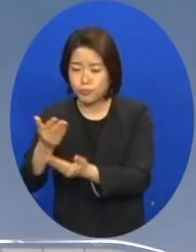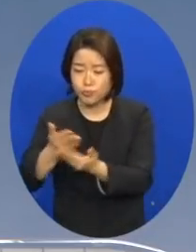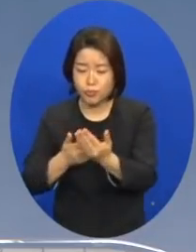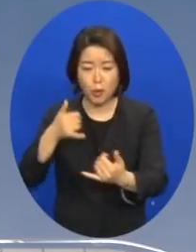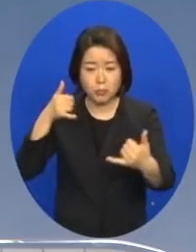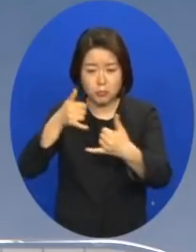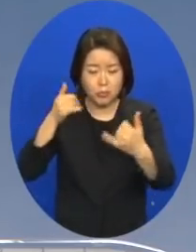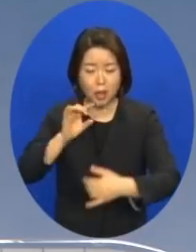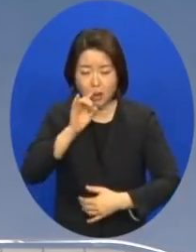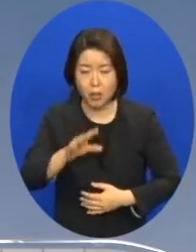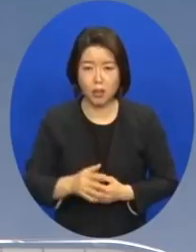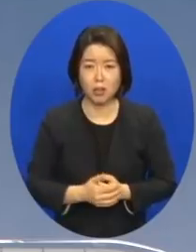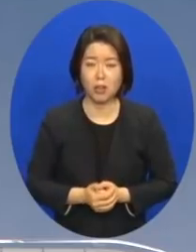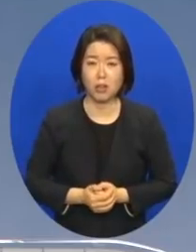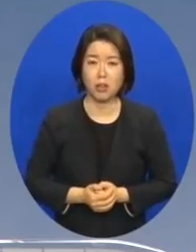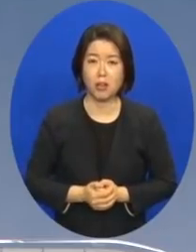되고